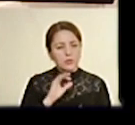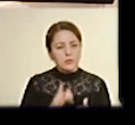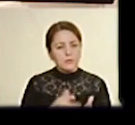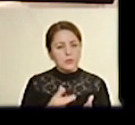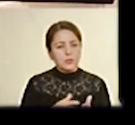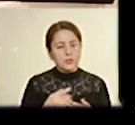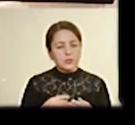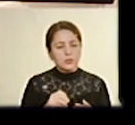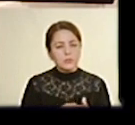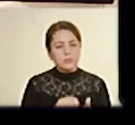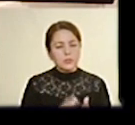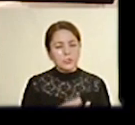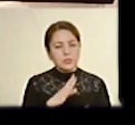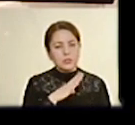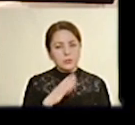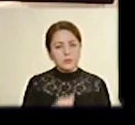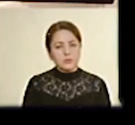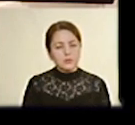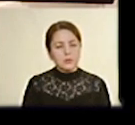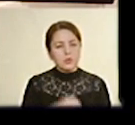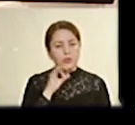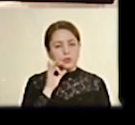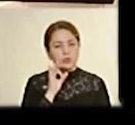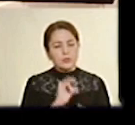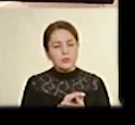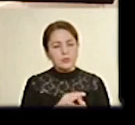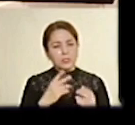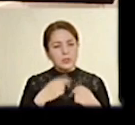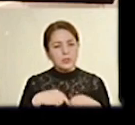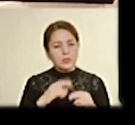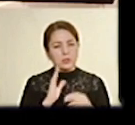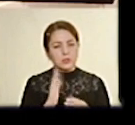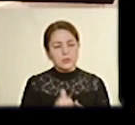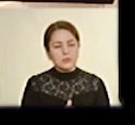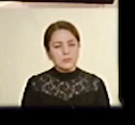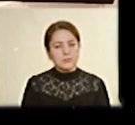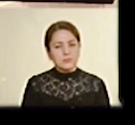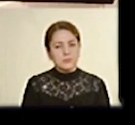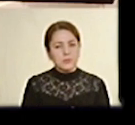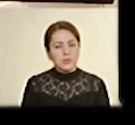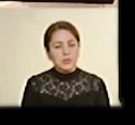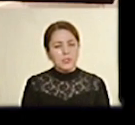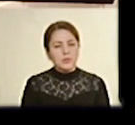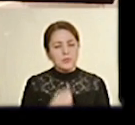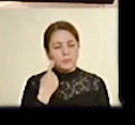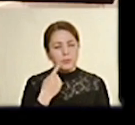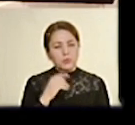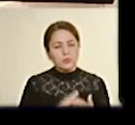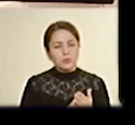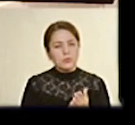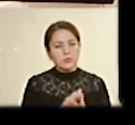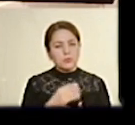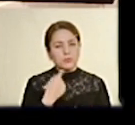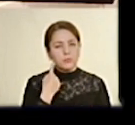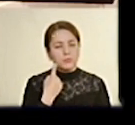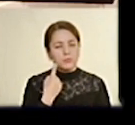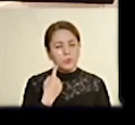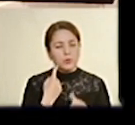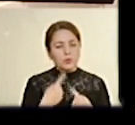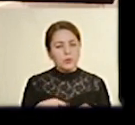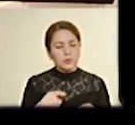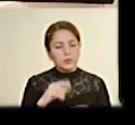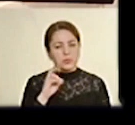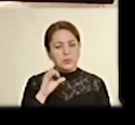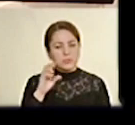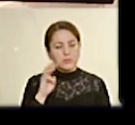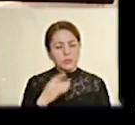allaqachon belgilab bo'ldingiz. Keling, javobingizni tekshirib ko'ramiz. Bir o'simlikning ma'lum qismini